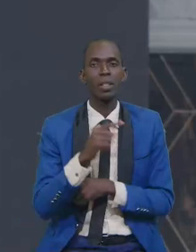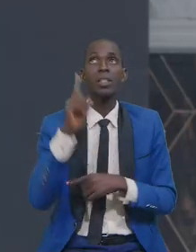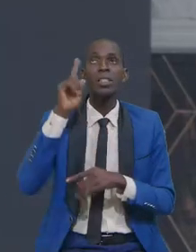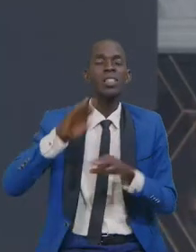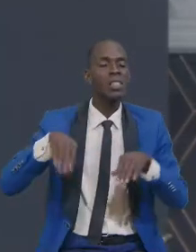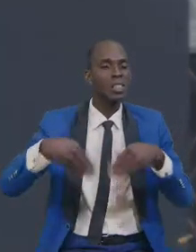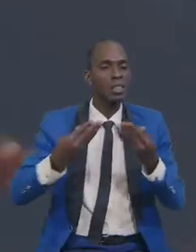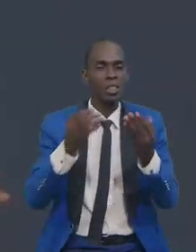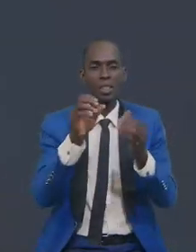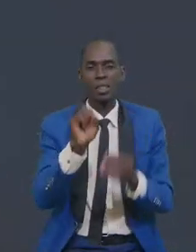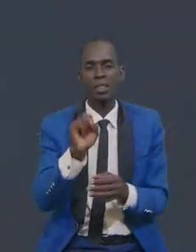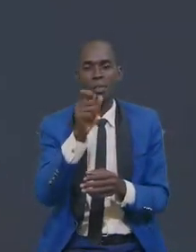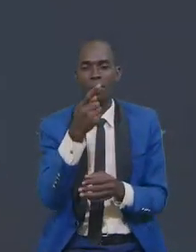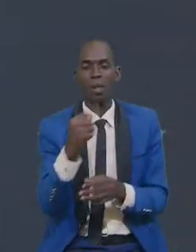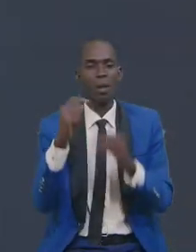chaque jour. Il donne